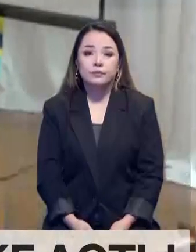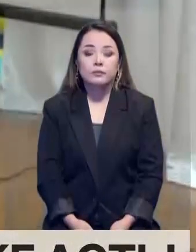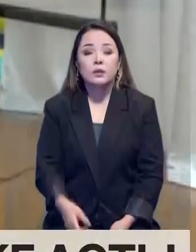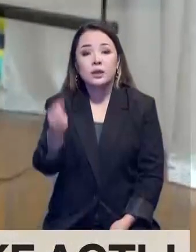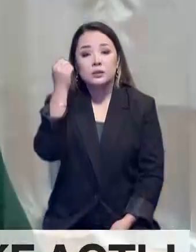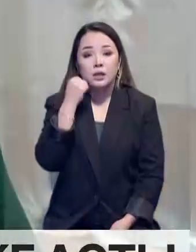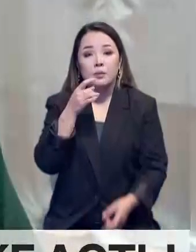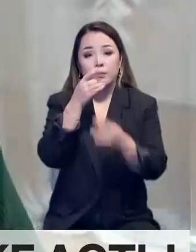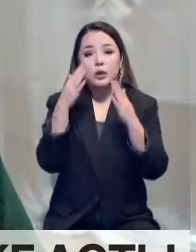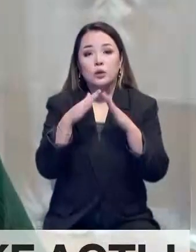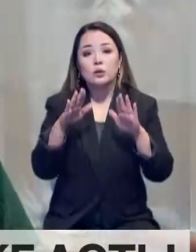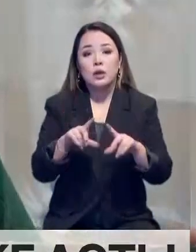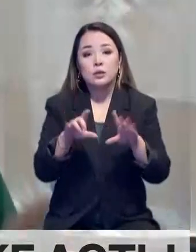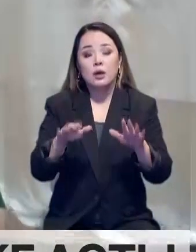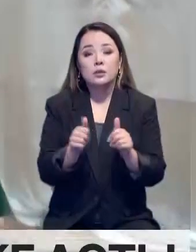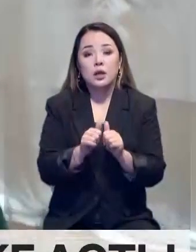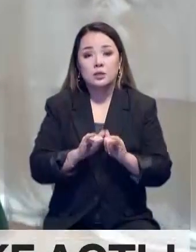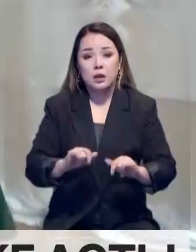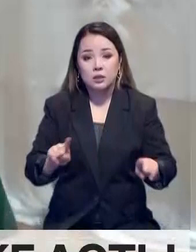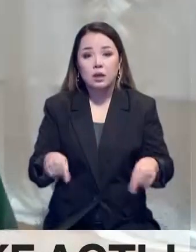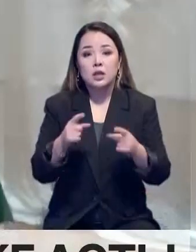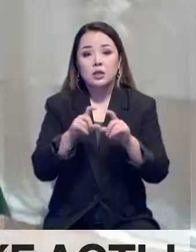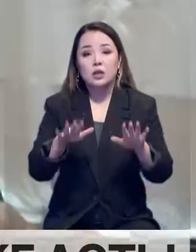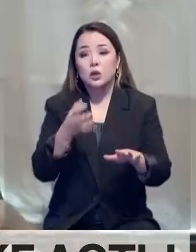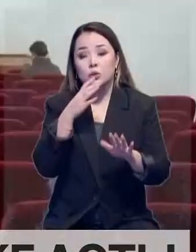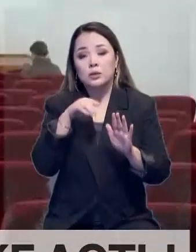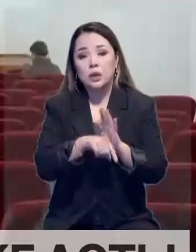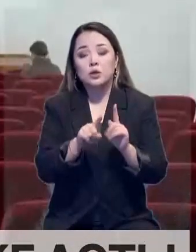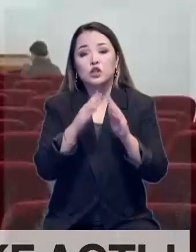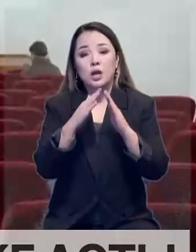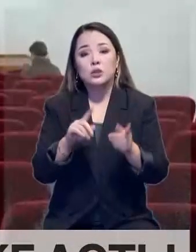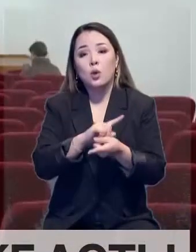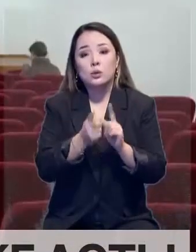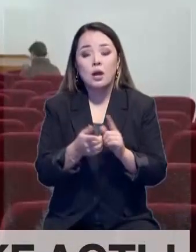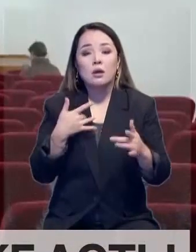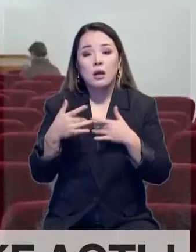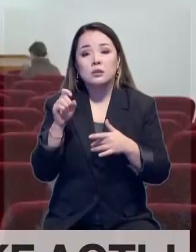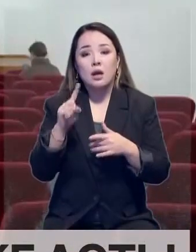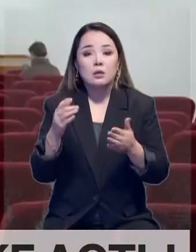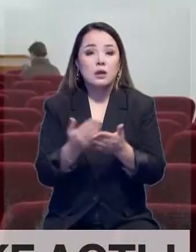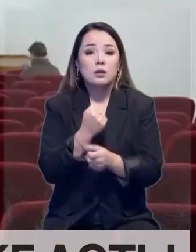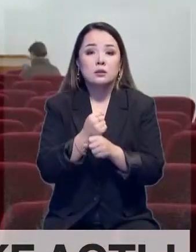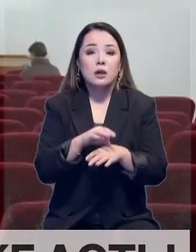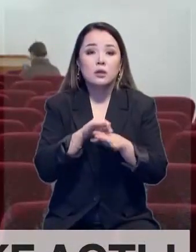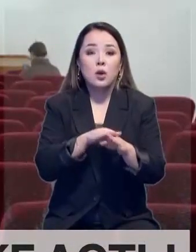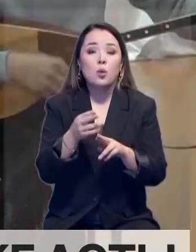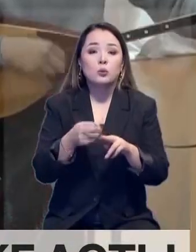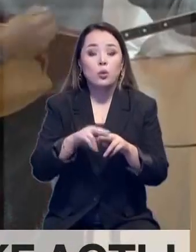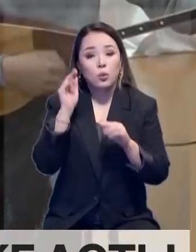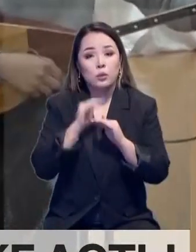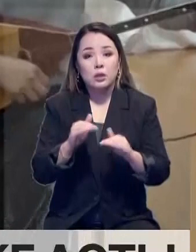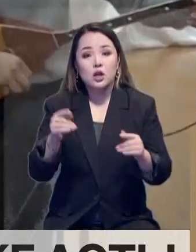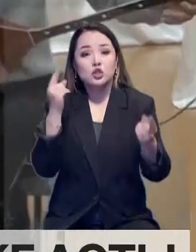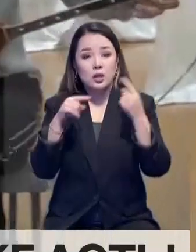Тозығы жеткен мәдениет үйдің ғимараты да жаңғырды. Нысанның жылу жүйесі шатыр ауыстырылып, концерттік зал жаңартылды. Осылайша оқушылар